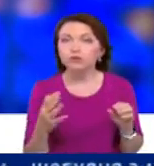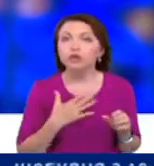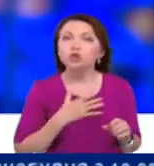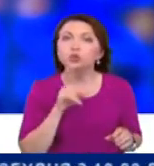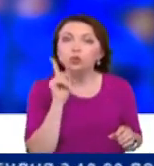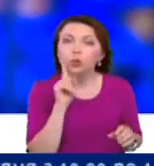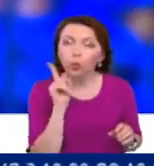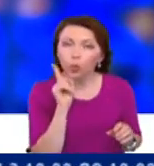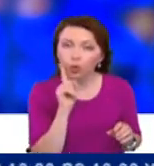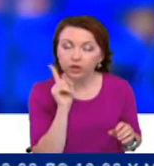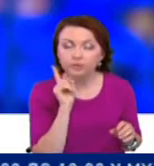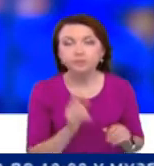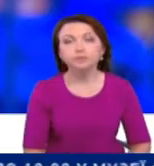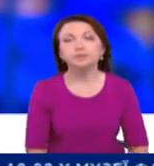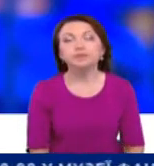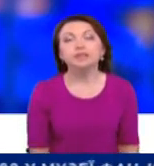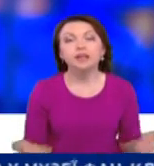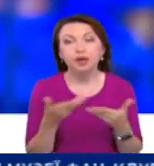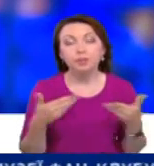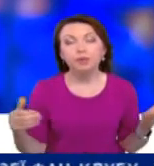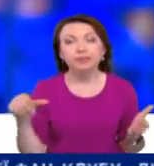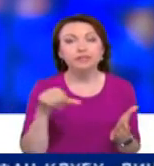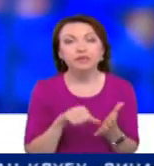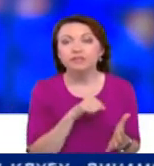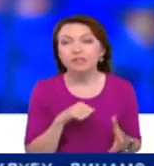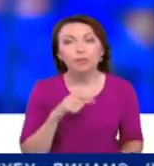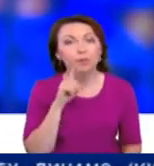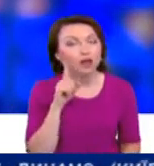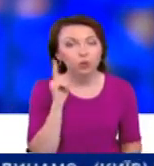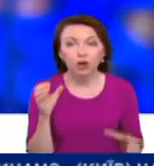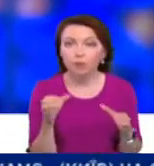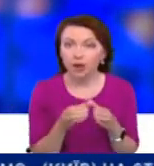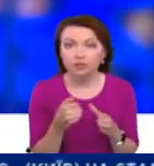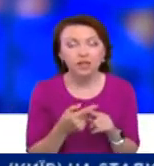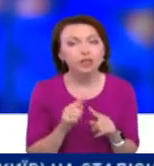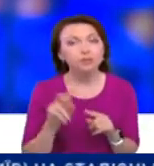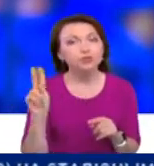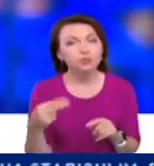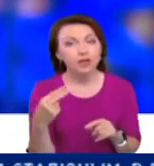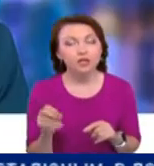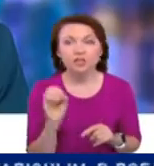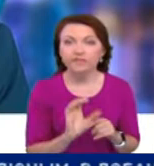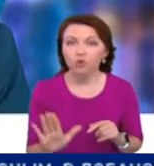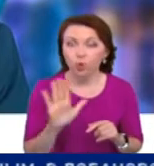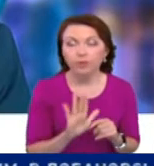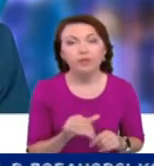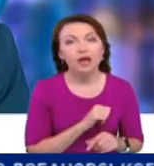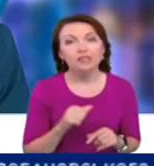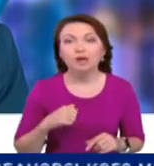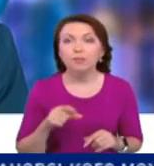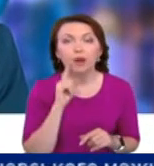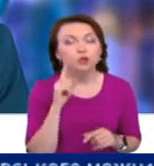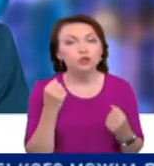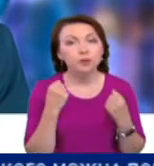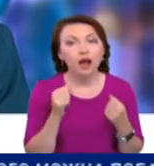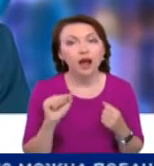юниоры. Мы представлены самой молодой командой на этом чемпионате Европы. Самый молодой спортсмен